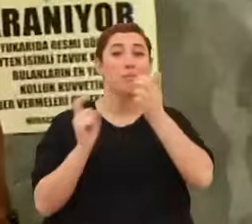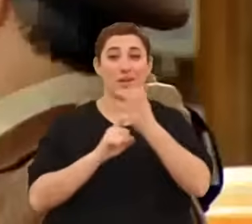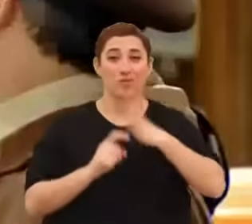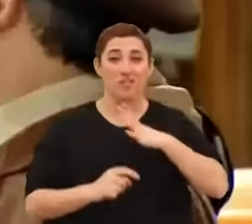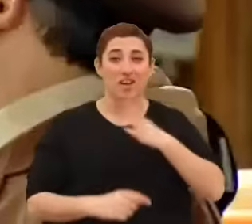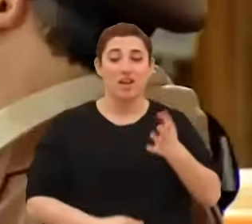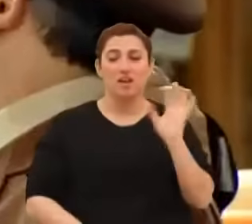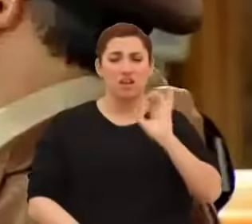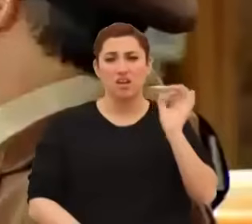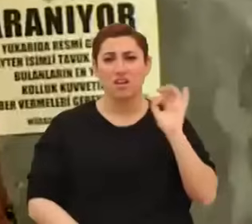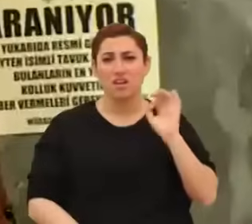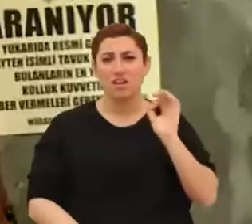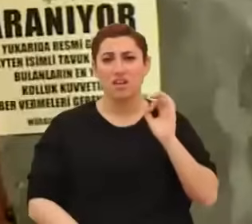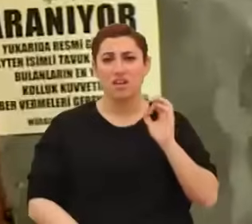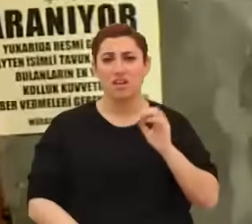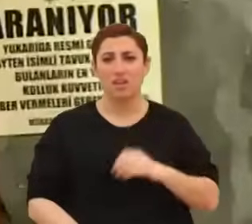var ya.